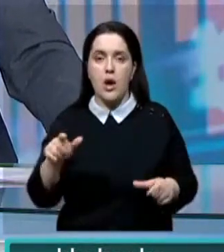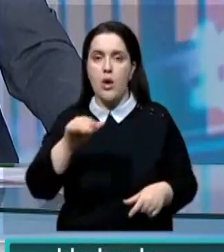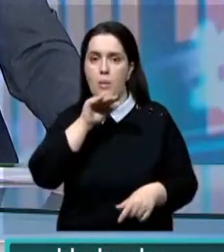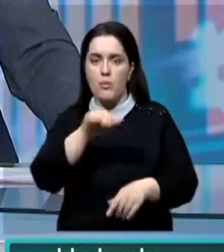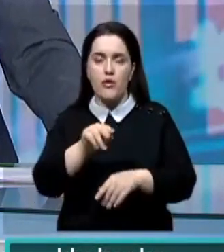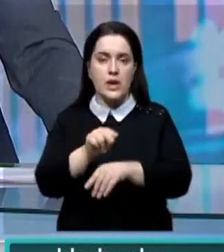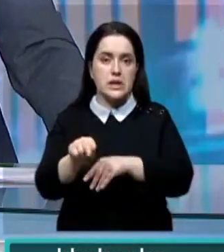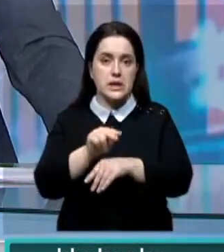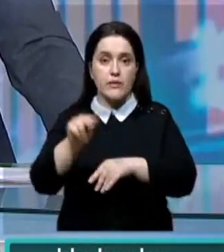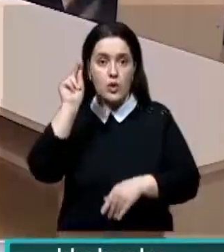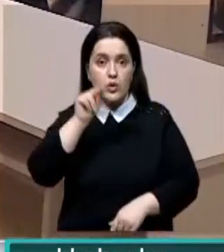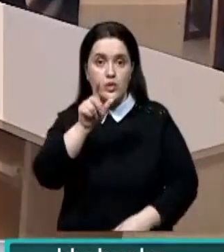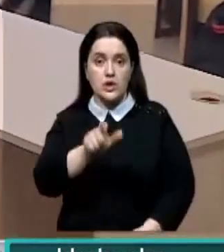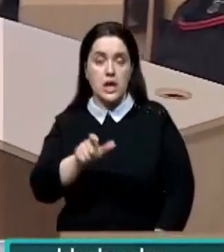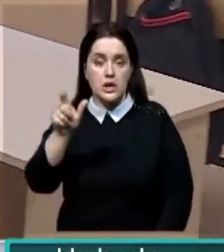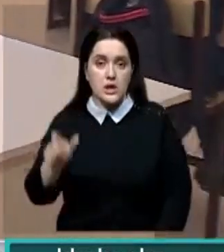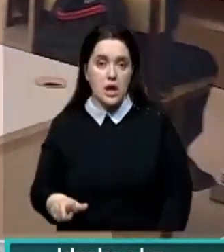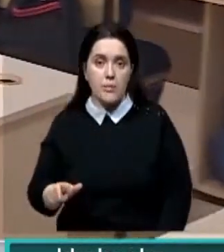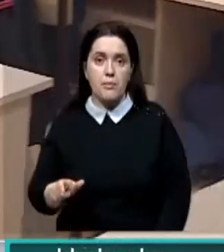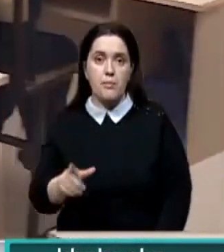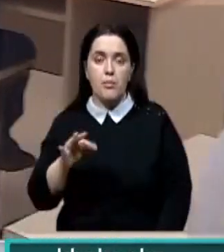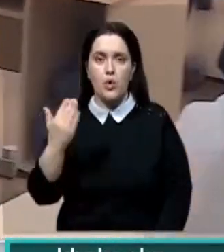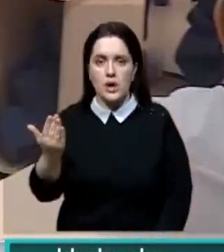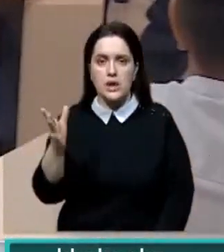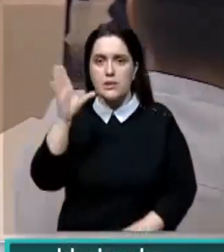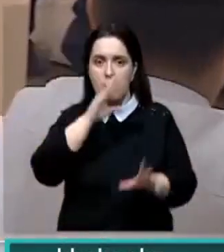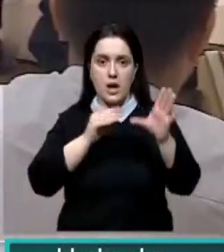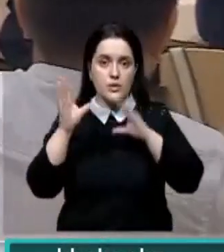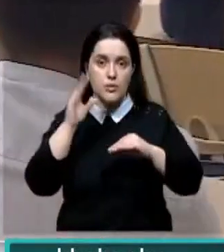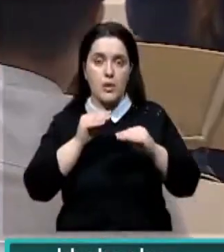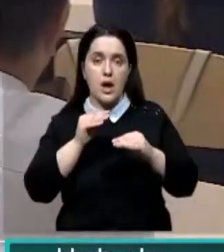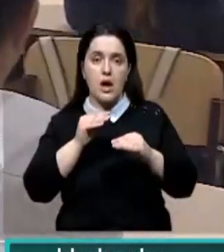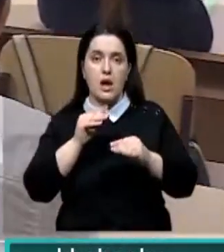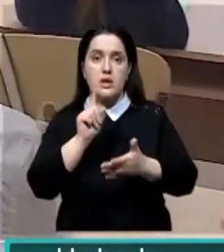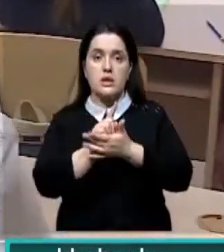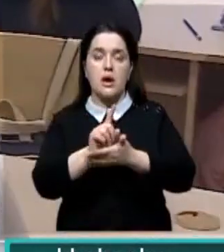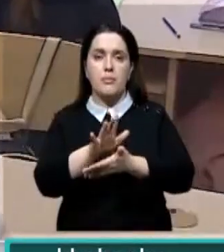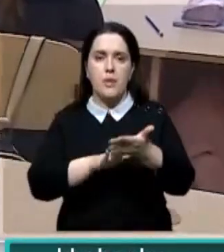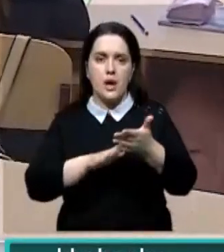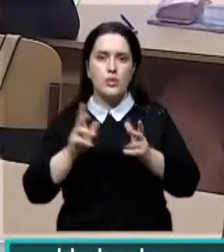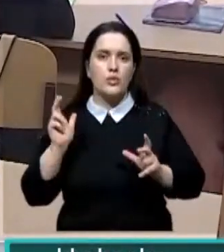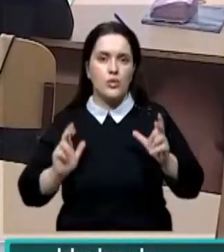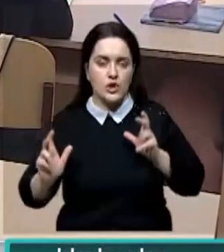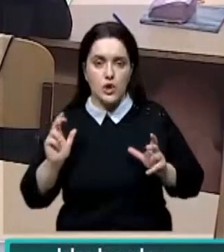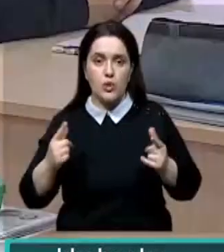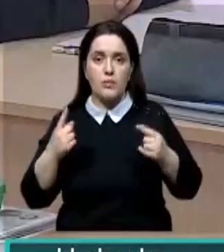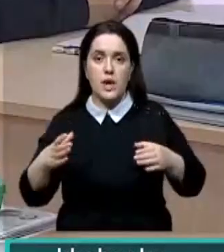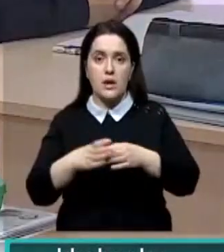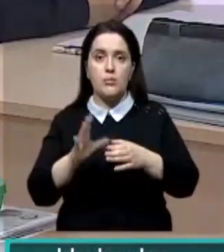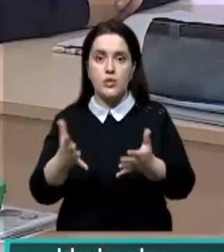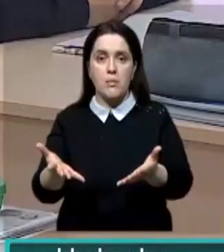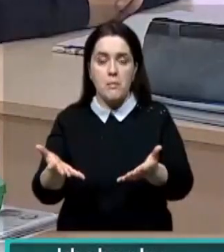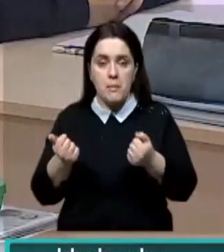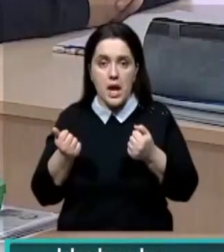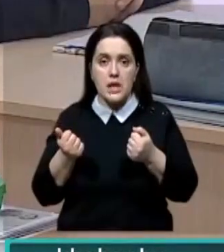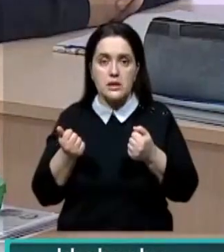скамьи. Профориентировать учащихся необходимо по их способностям. Впрочем, работу должны продолжать и в колледжах. Крупные компании